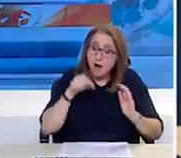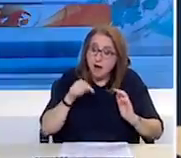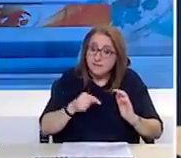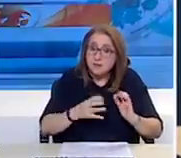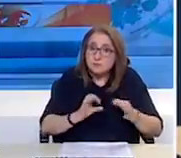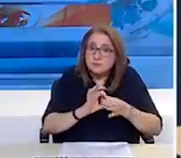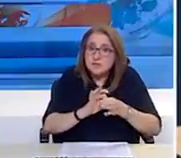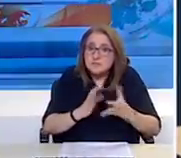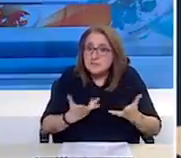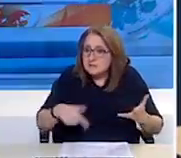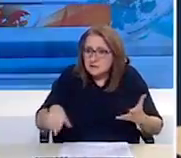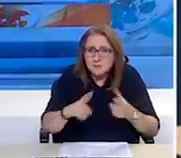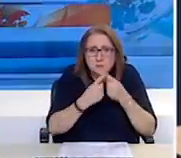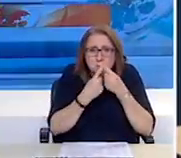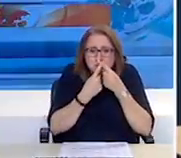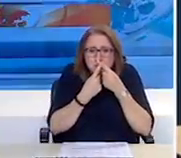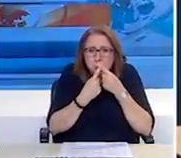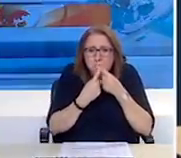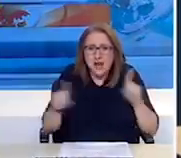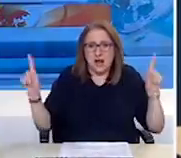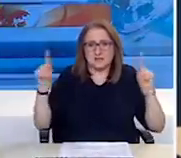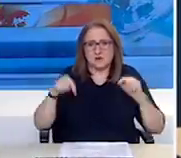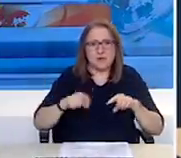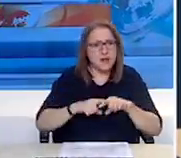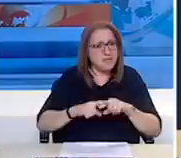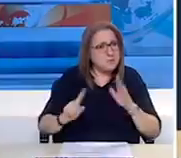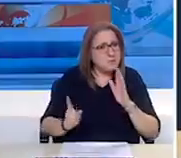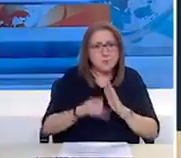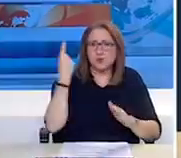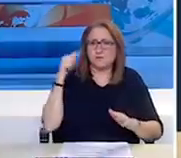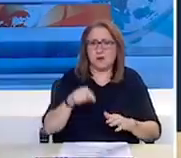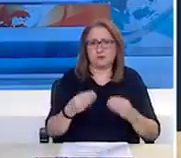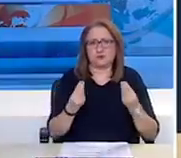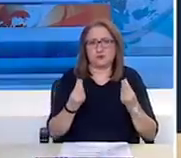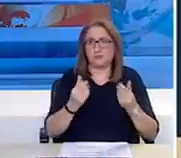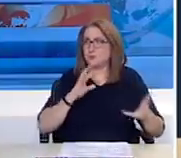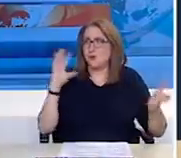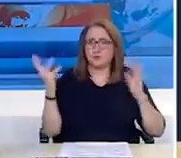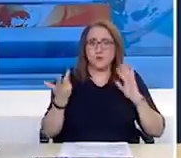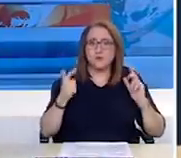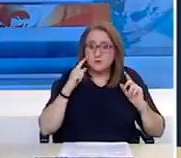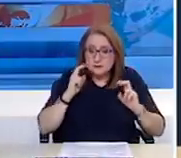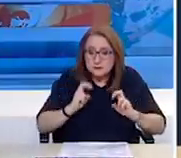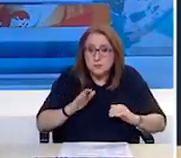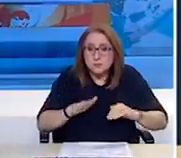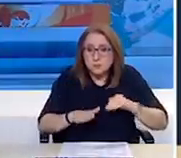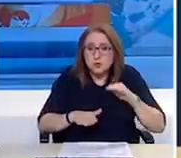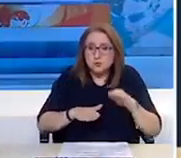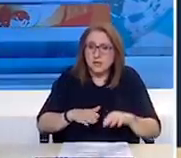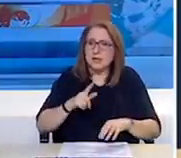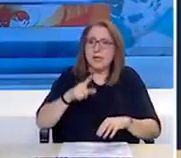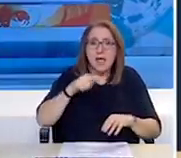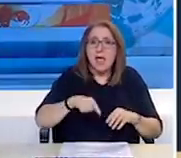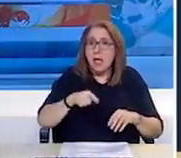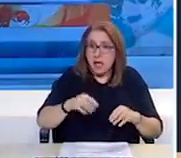μελετάμε το κάθε μας βήμα με μεγάλη προσοχή. Τη Δευτέρα περνάμε στη δεύτερη φάση, με τον αόρατο εχθρό πάντα παρόντα. Ξέρουμε